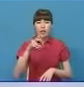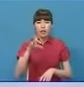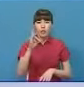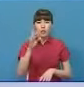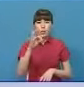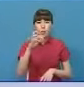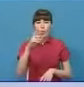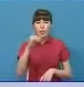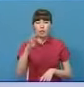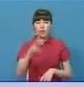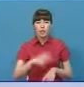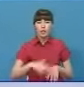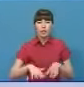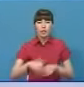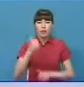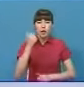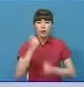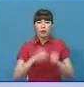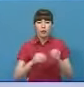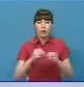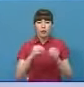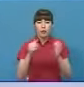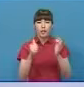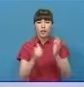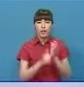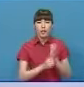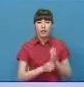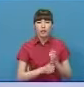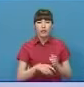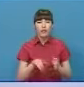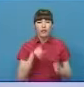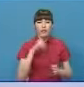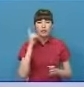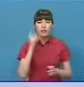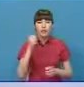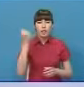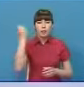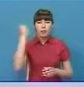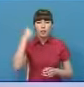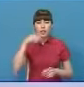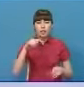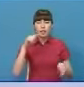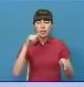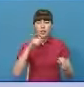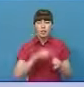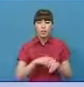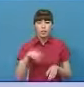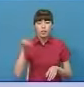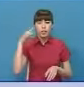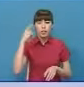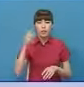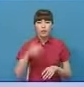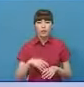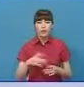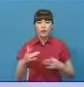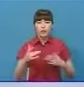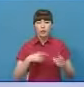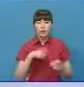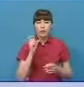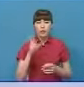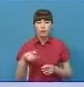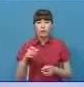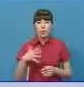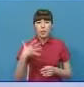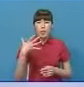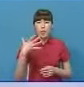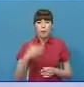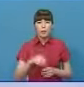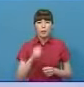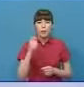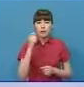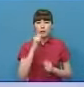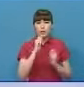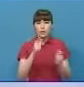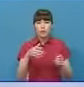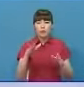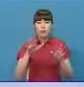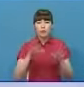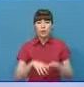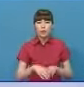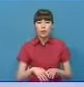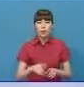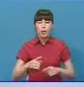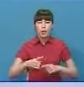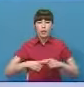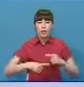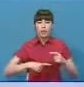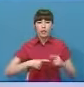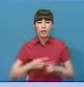байқауы өңіріміздің 16 жасына женіс даңқын сездірді. Қазақстандық өнерпаздар қоржынында 5 жүлделі орын. Мәңгілік ел ұландарын